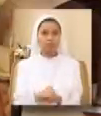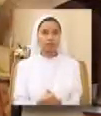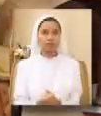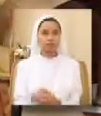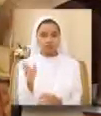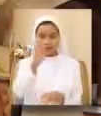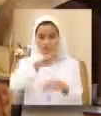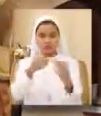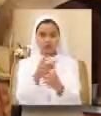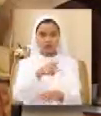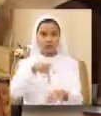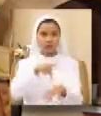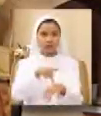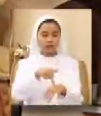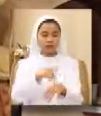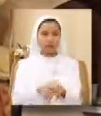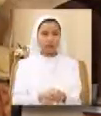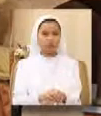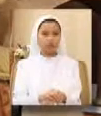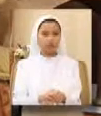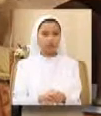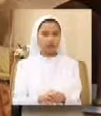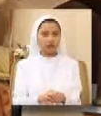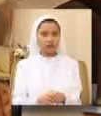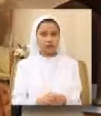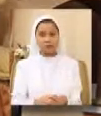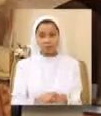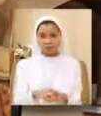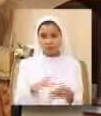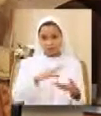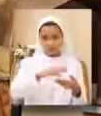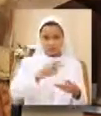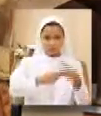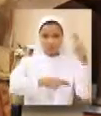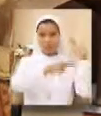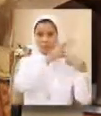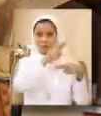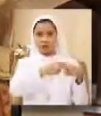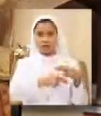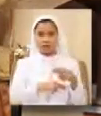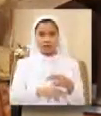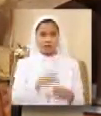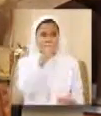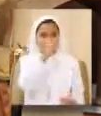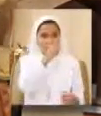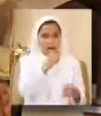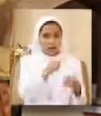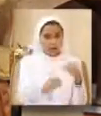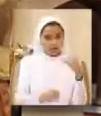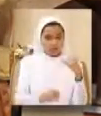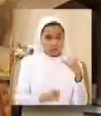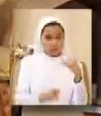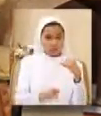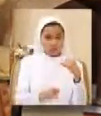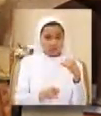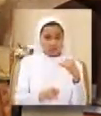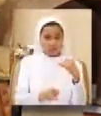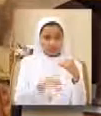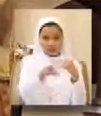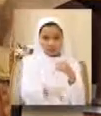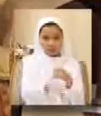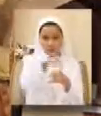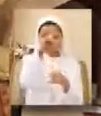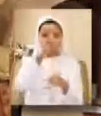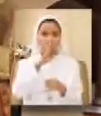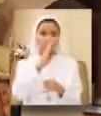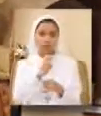in-appoint ng ating Pope Emeritus Benedict XVI as Archbishop sa Pilipinas. Okay. At ako naman ang